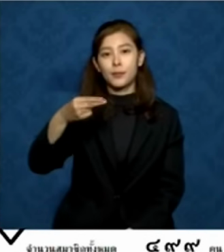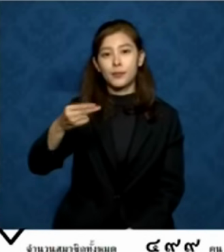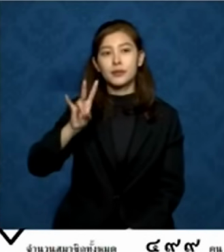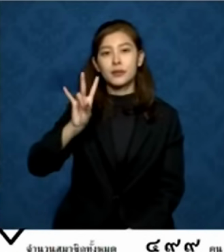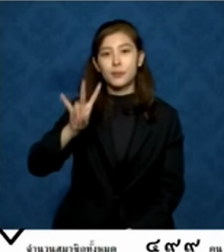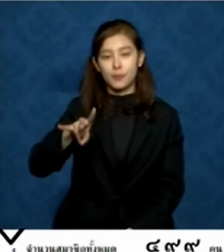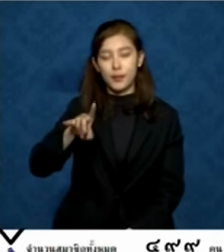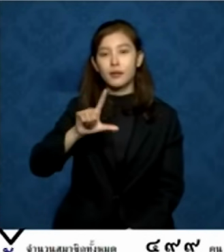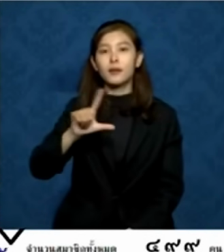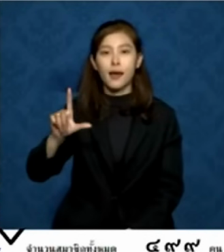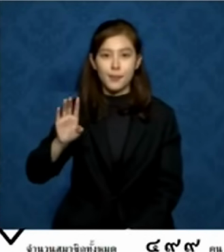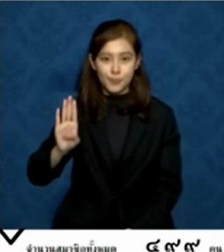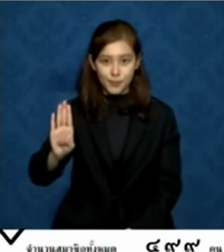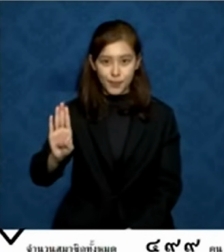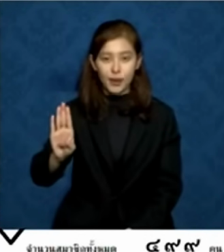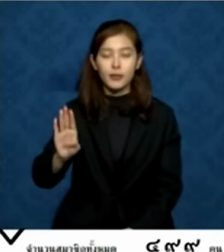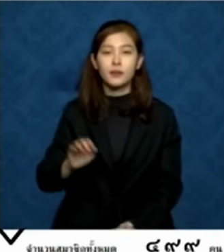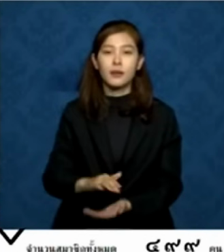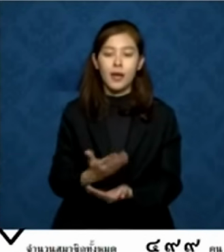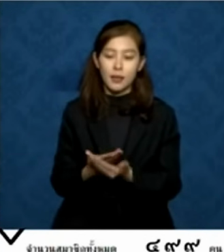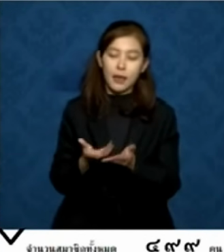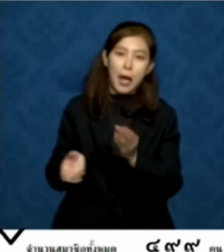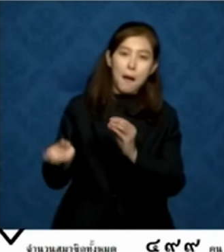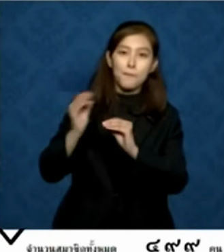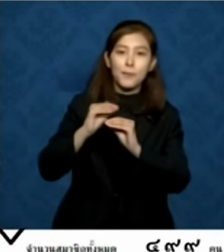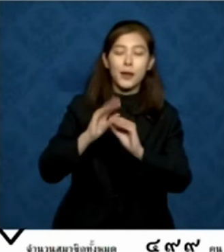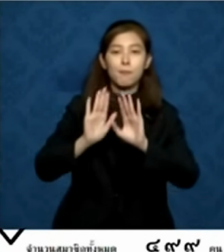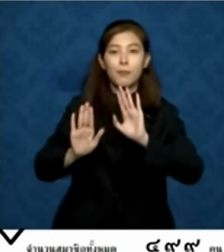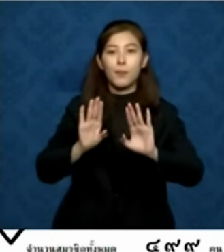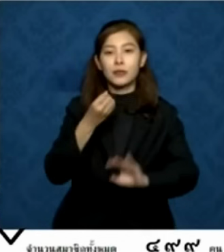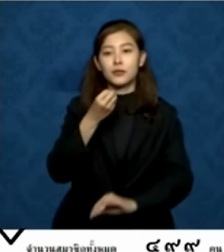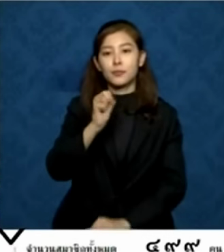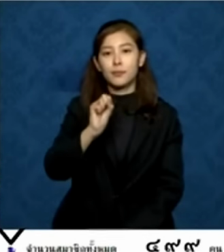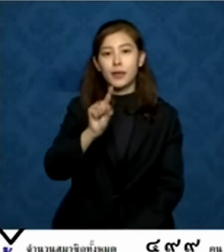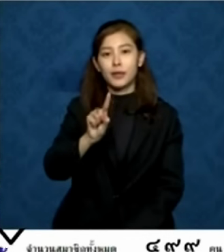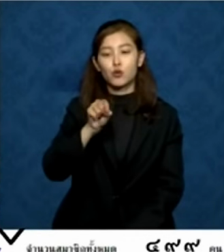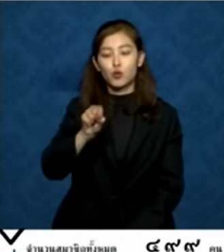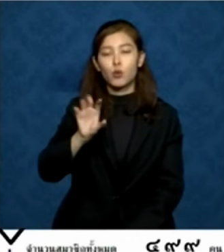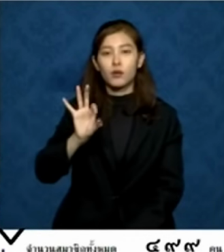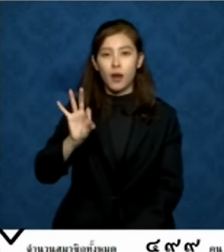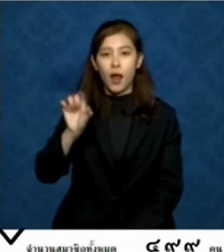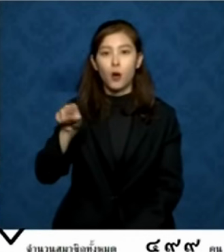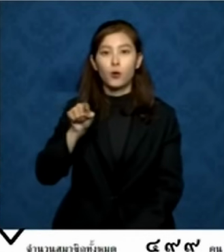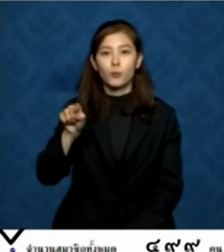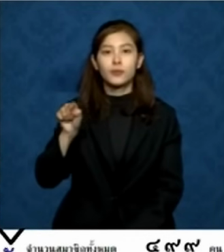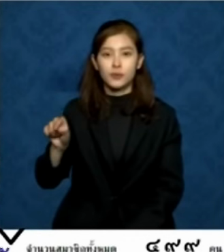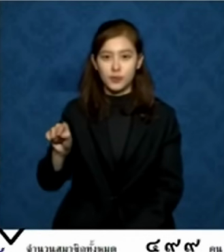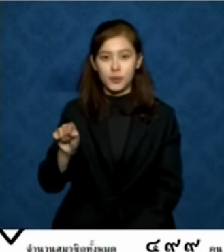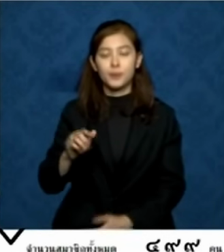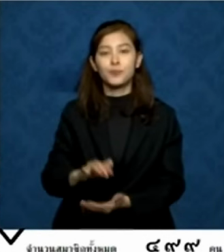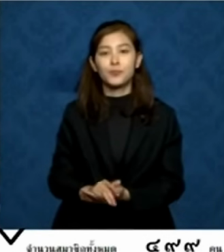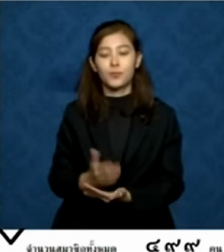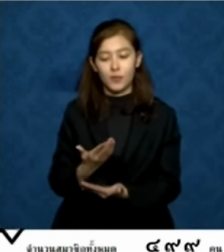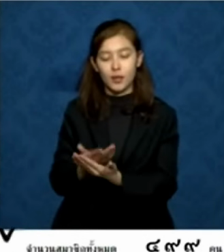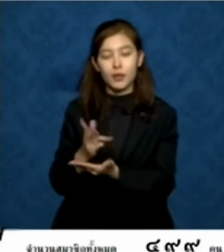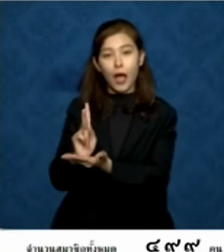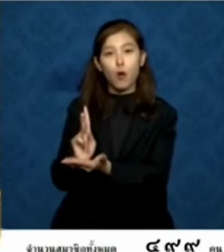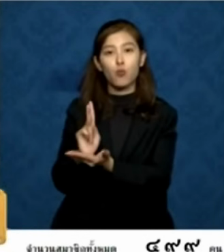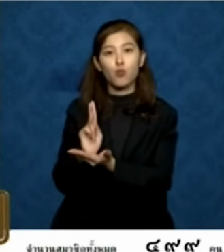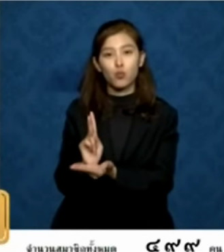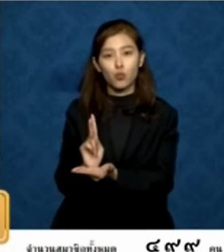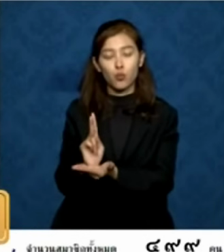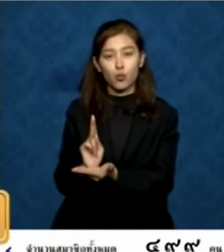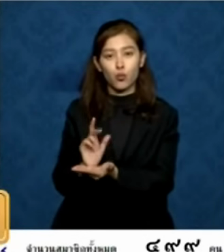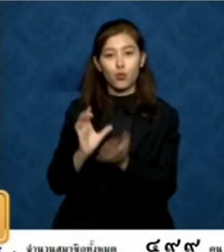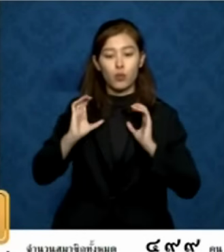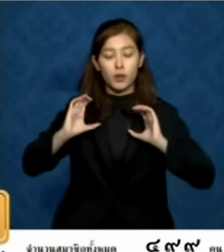2,787,000 ล้านบาทหรือเพิ่มกว่าร้อยละ 11.9ทำให้รัฐบาลมีการกู้ชดเชยการขาดดุลงบประมาณ